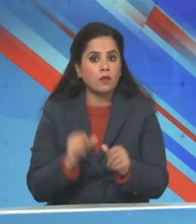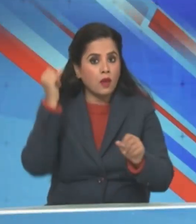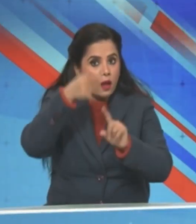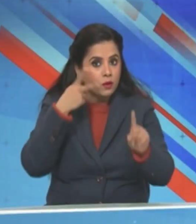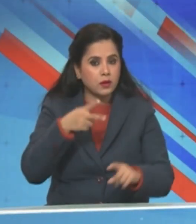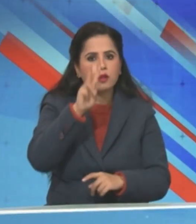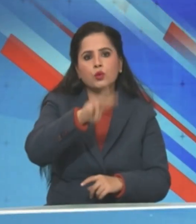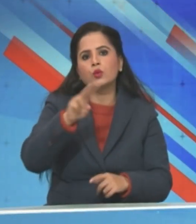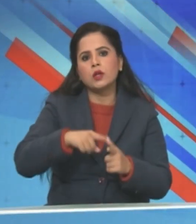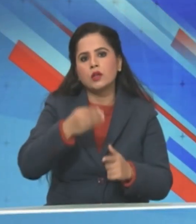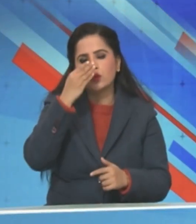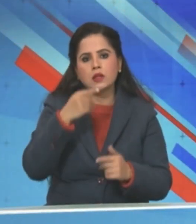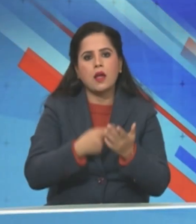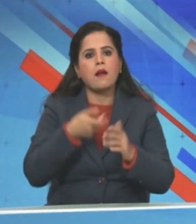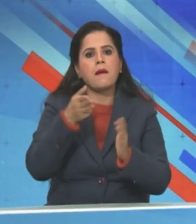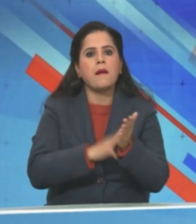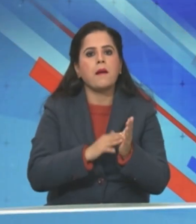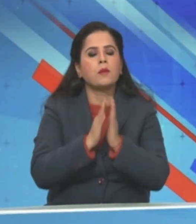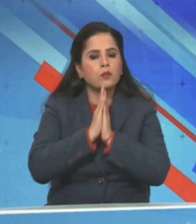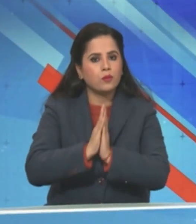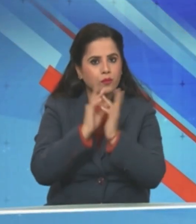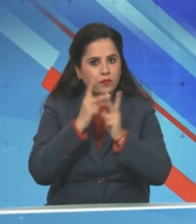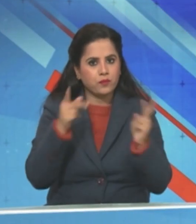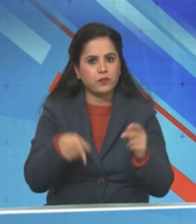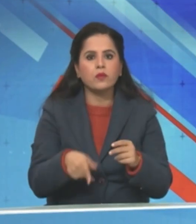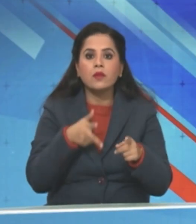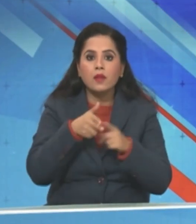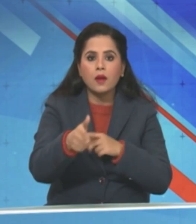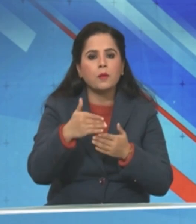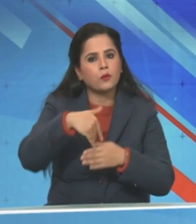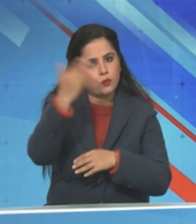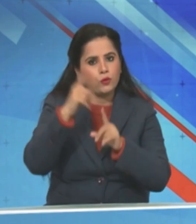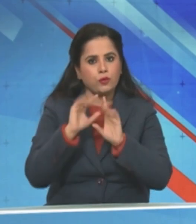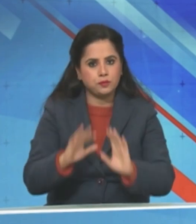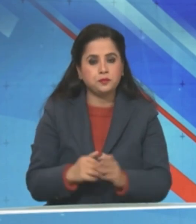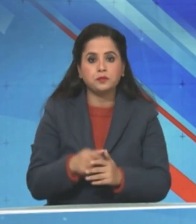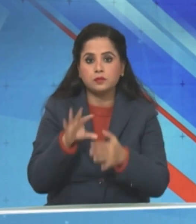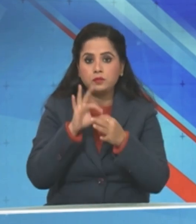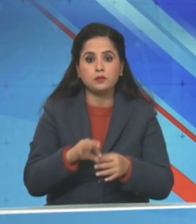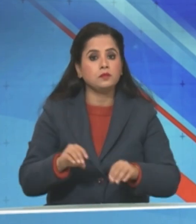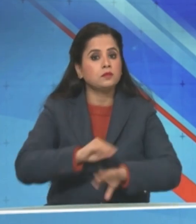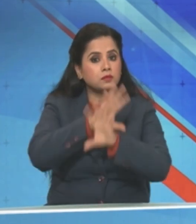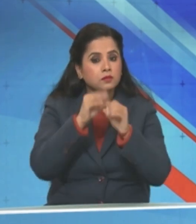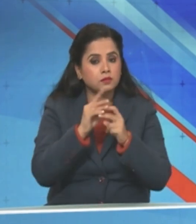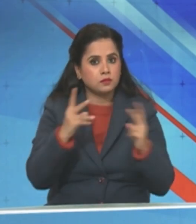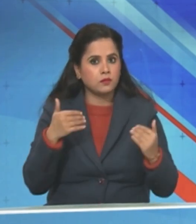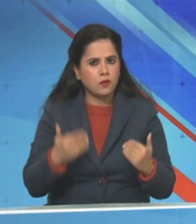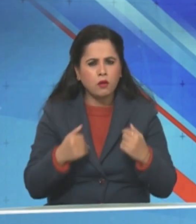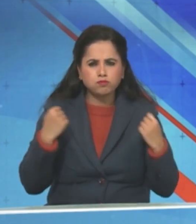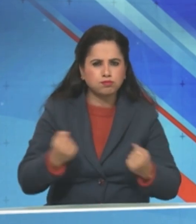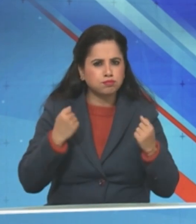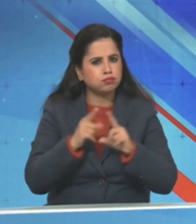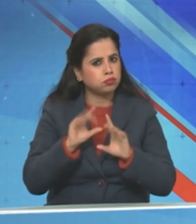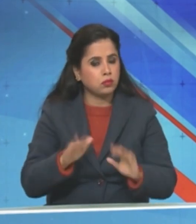अयोध्या में 22 जनवरी को श्री राम मंदिर उद्घाटन समारोह का आयोजन किया गया है। इसे लेकर तैयारियां युद्ध स्तर पर जारी